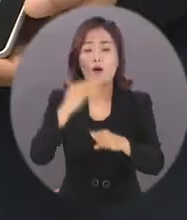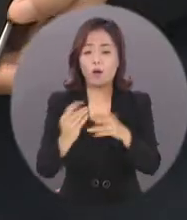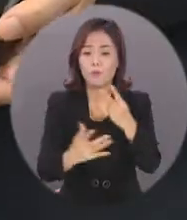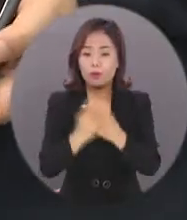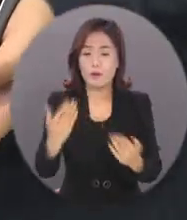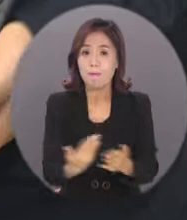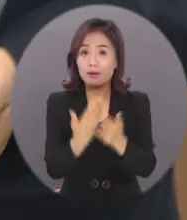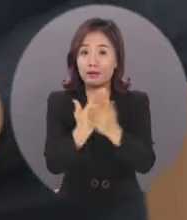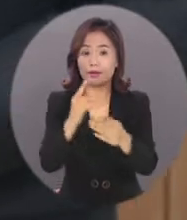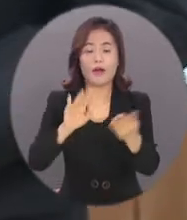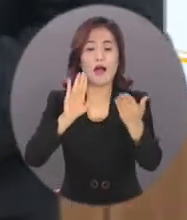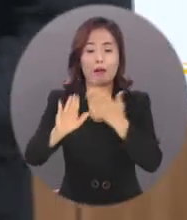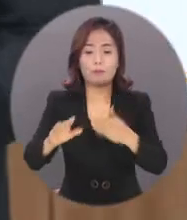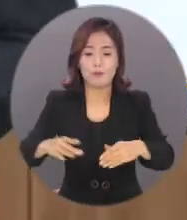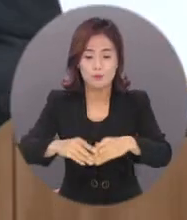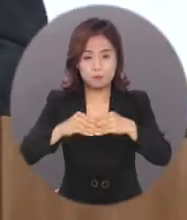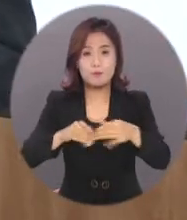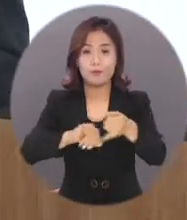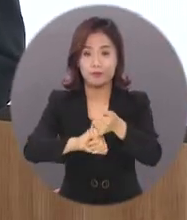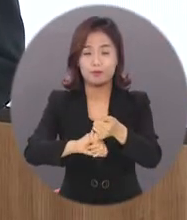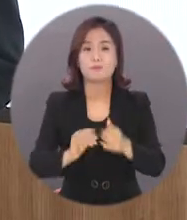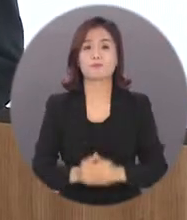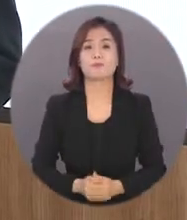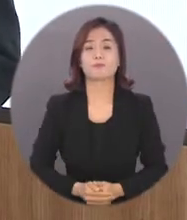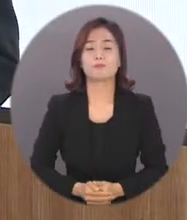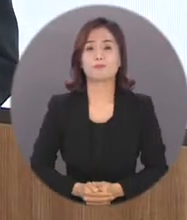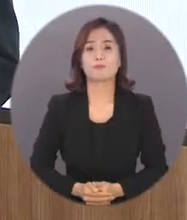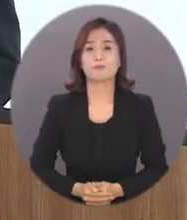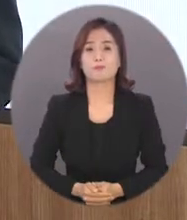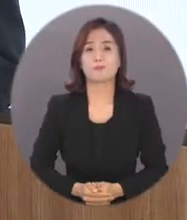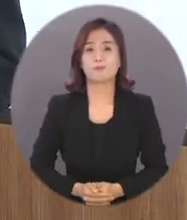전진기지로 도약하도록 상호 협력하기로 약속했습니다. MBC 뉴스 양현승입니다.